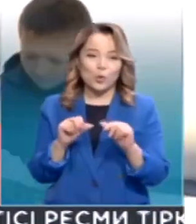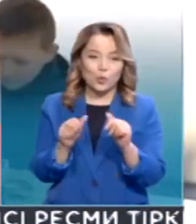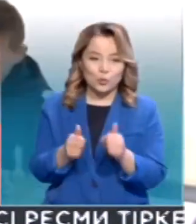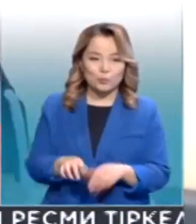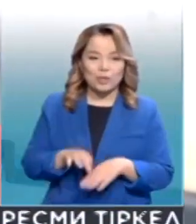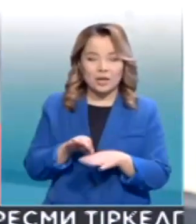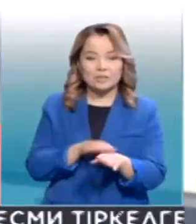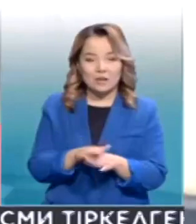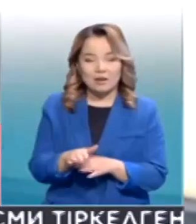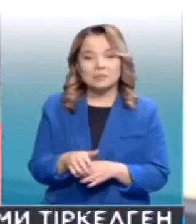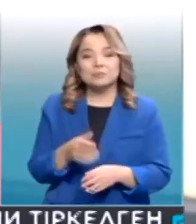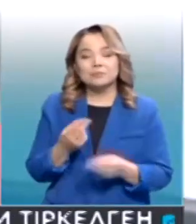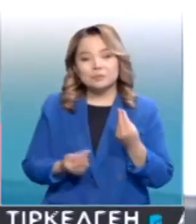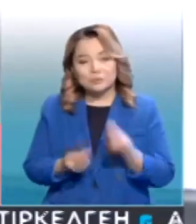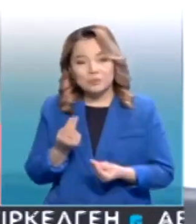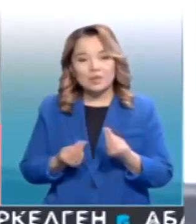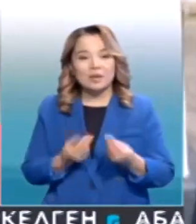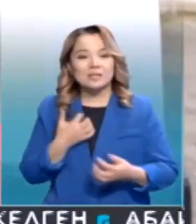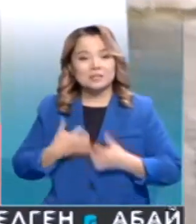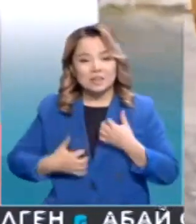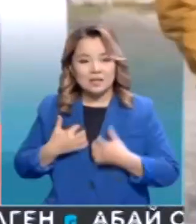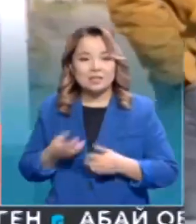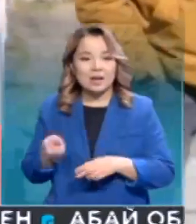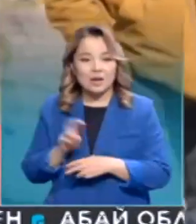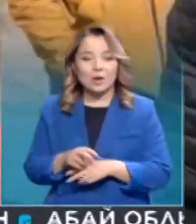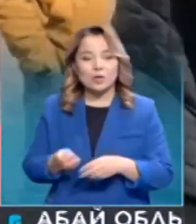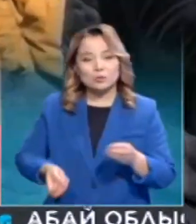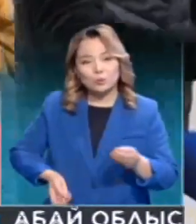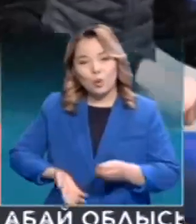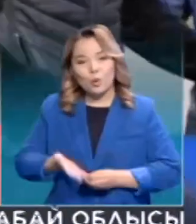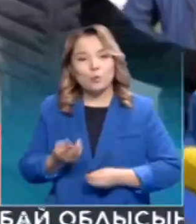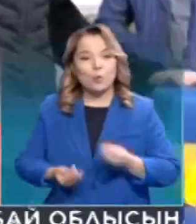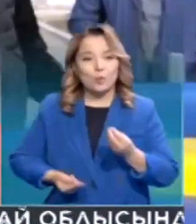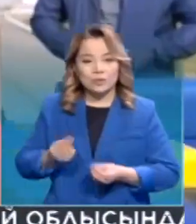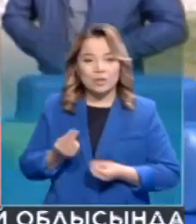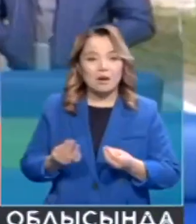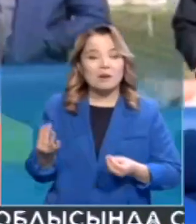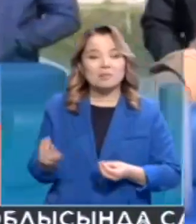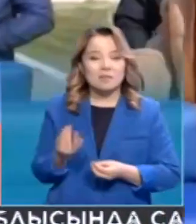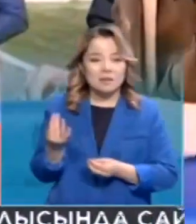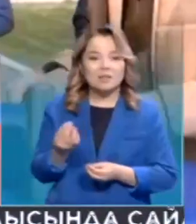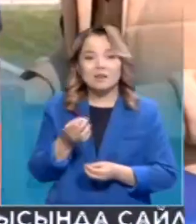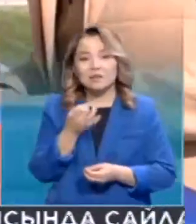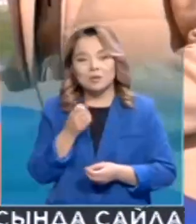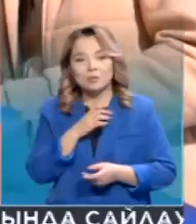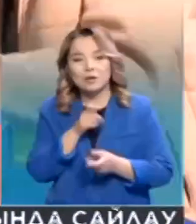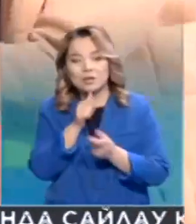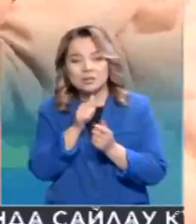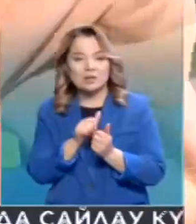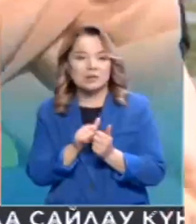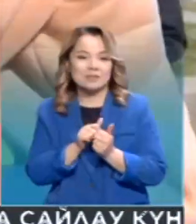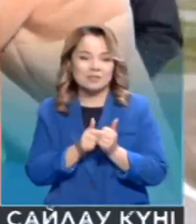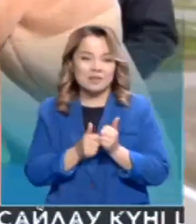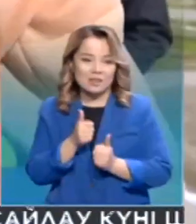ұйымдастырылып, асыр салып асық атқандар мен дойбы ойнап күш салыстырғандарды да көруге болады.